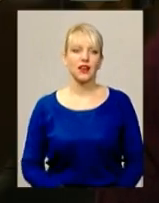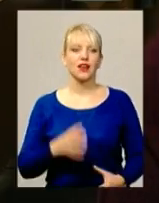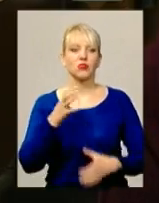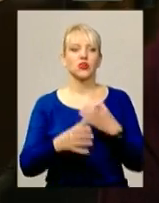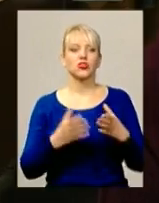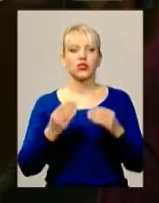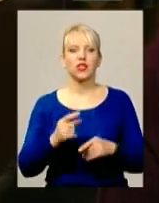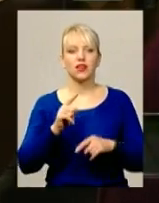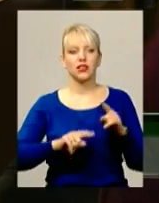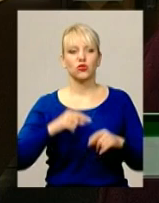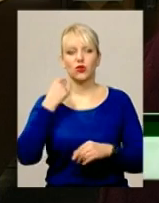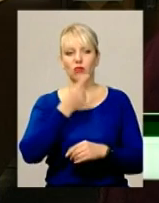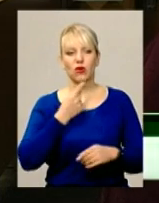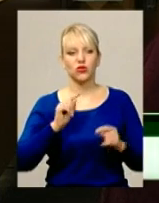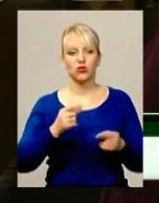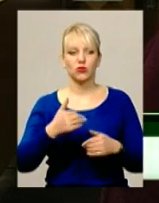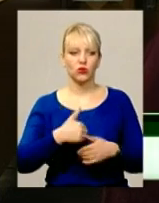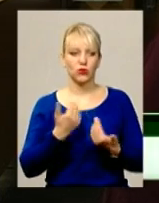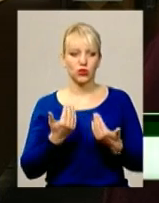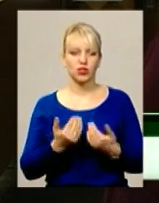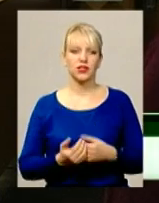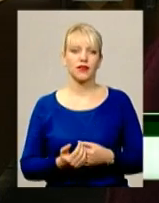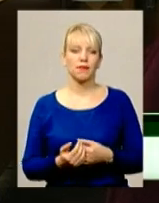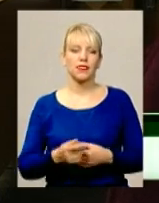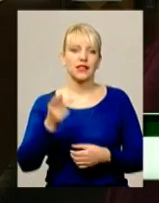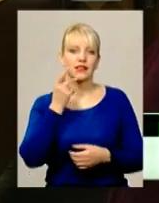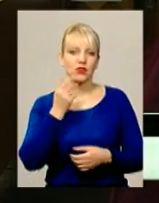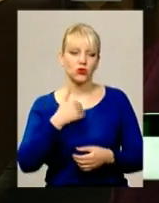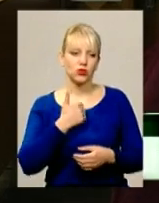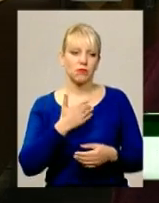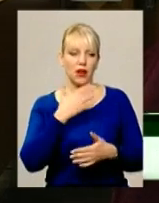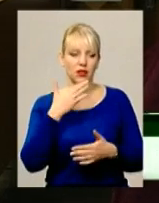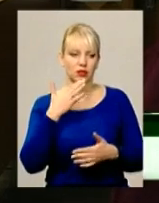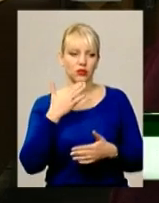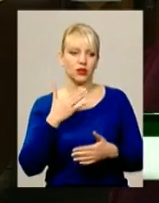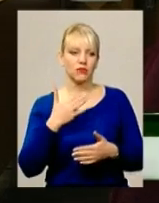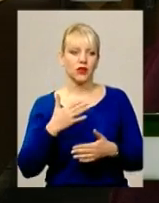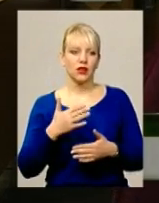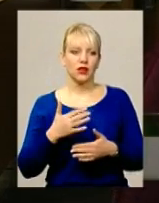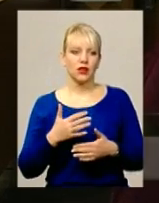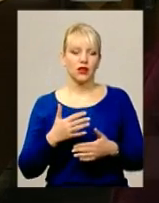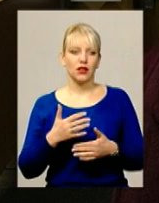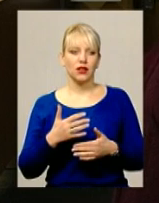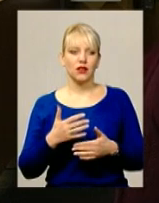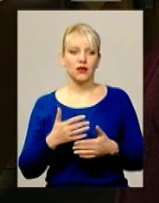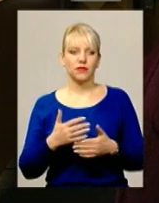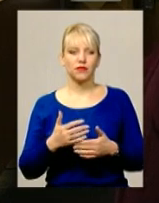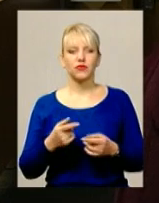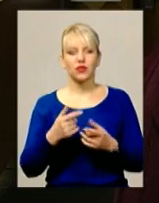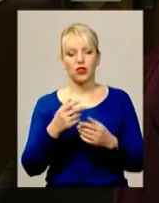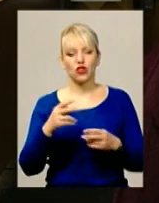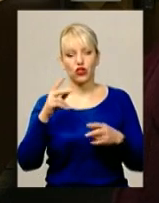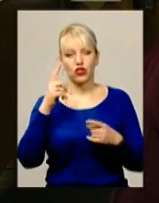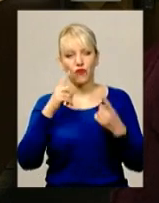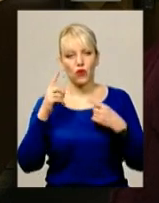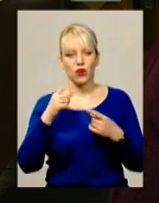Міжнародний день рідної мови, і тому хочеться, завжди є багато прозових творів, і ми іноді вставляємо